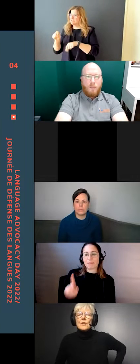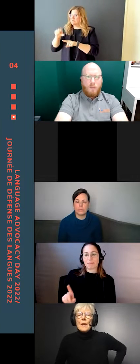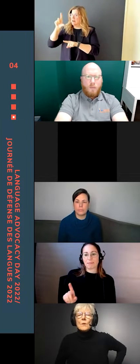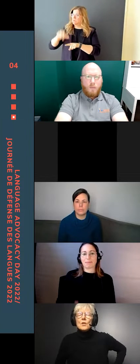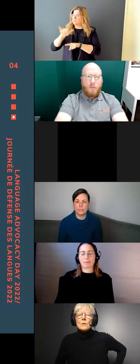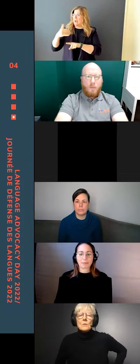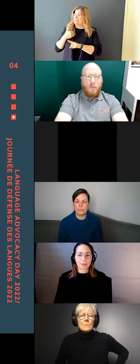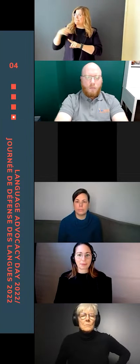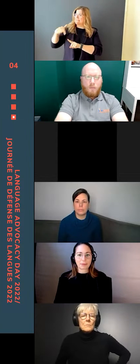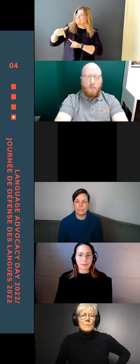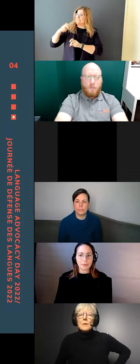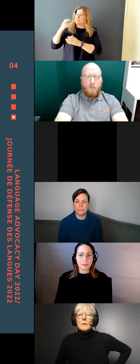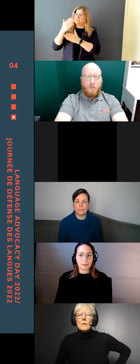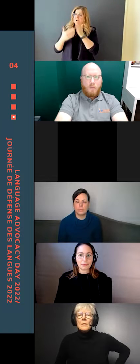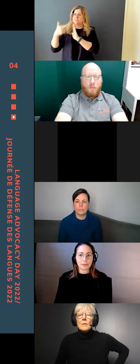Au Québec,